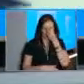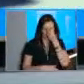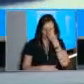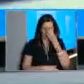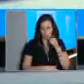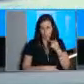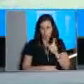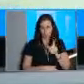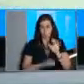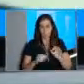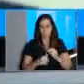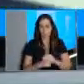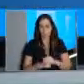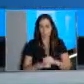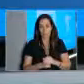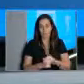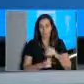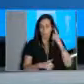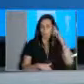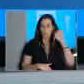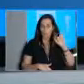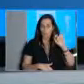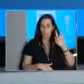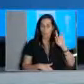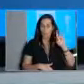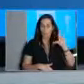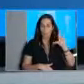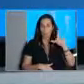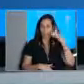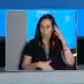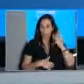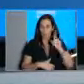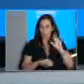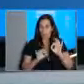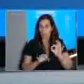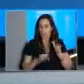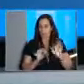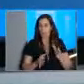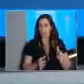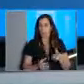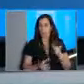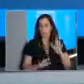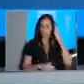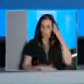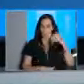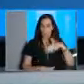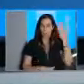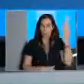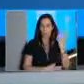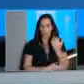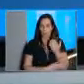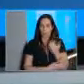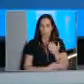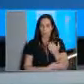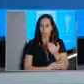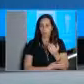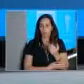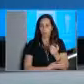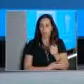ישראל. זה לא לגיטימי. יובל המבולבל שמלמד ואהבת לך כמוך. זה לא לגיטימי. זה לגיטימי. הוא גם מאוד פופולרי בקרב ישראל.